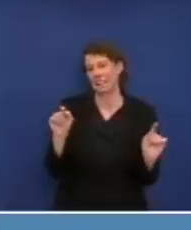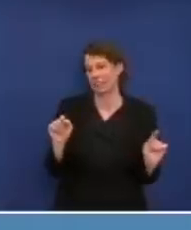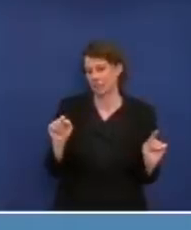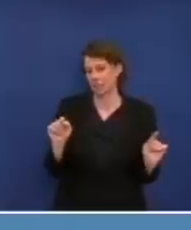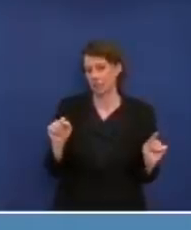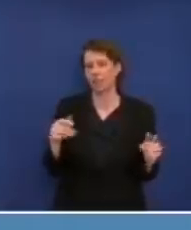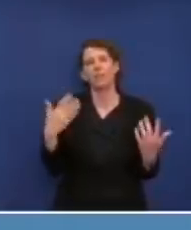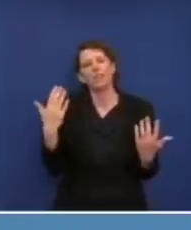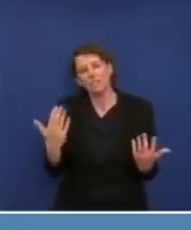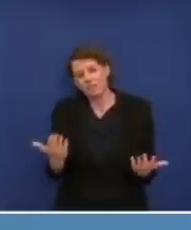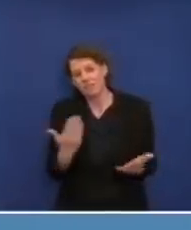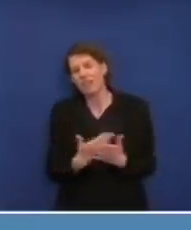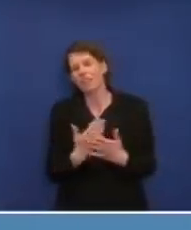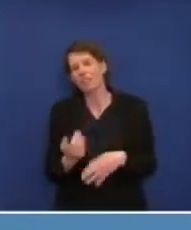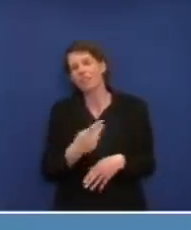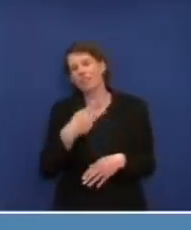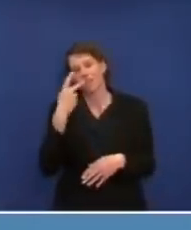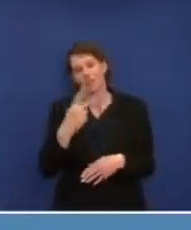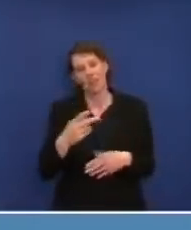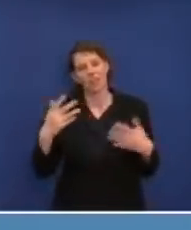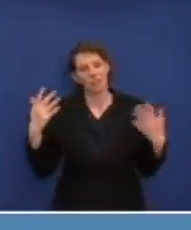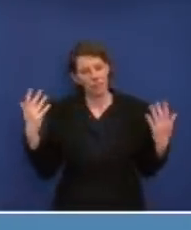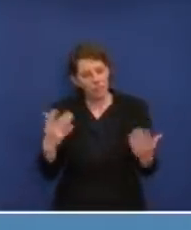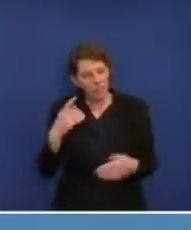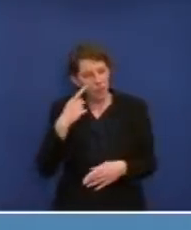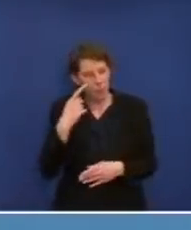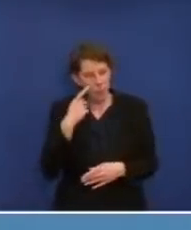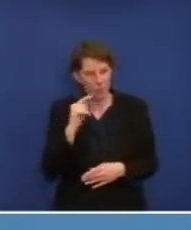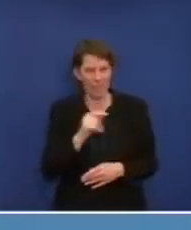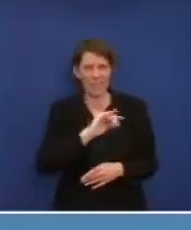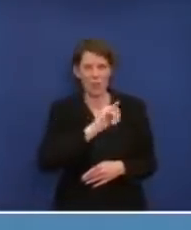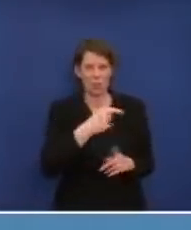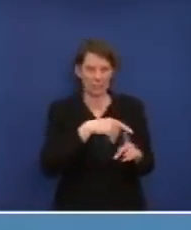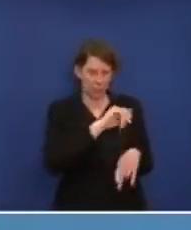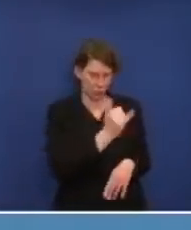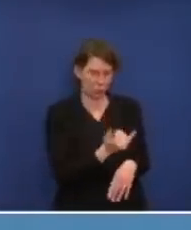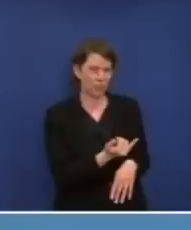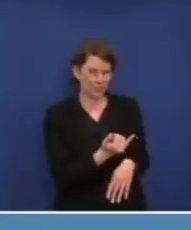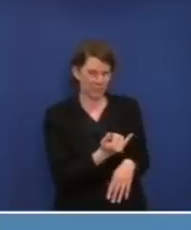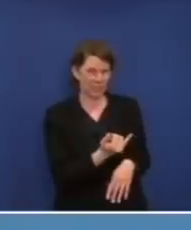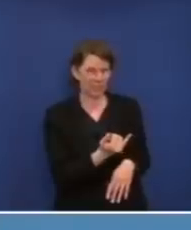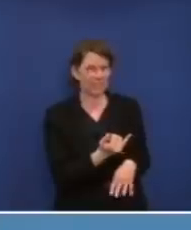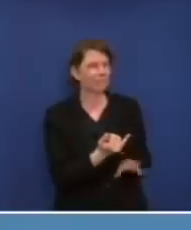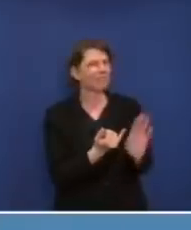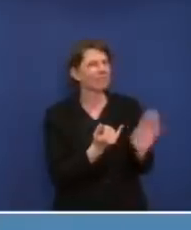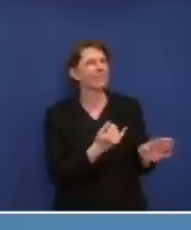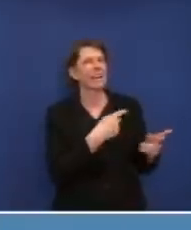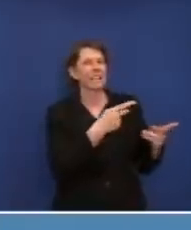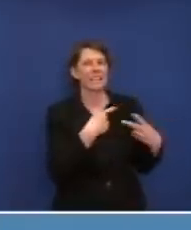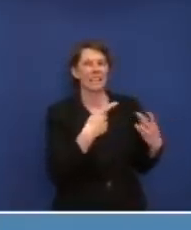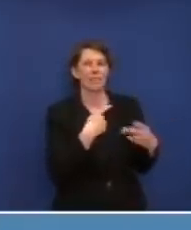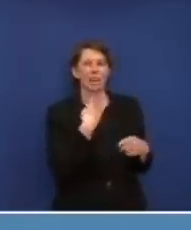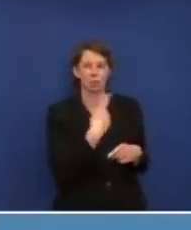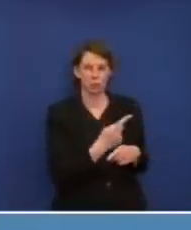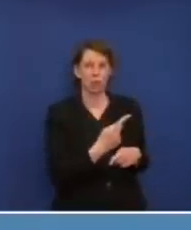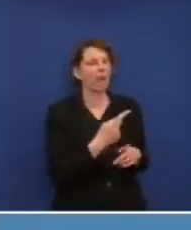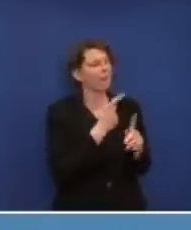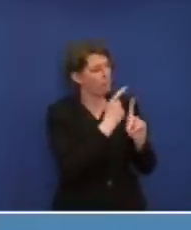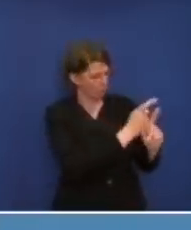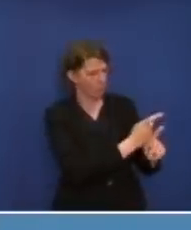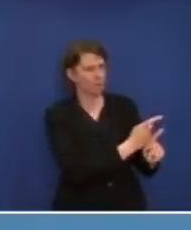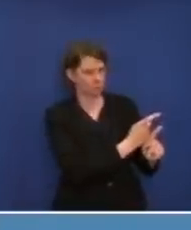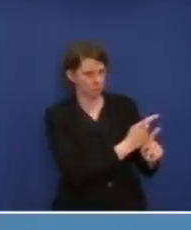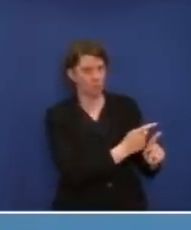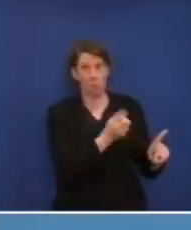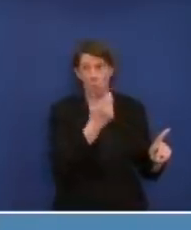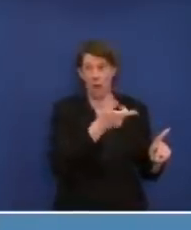und zurzeit sehen wir halt eben, dass wir, dass Johnson & Johnson halt seine Lieferzusagen einhält. Das war ja vor